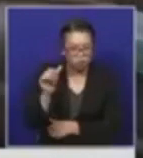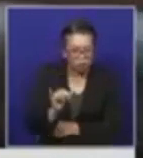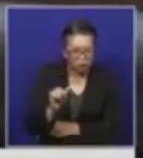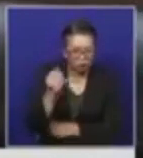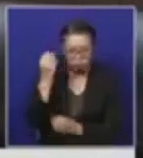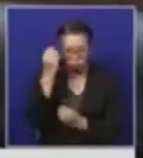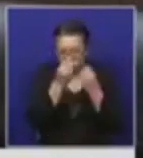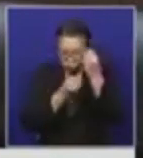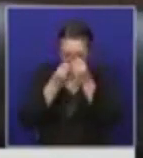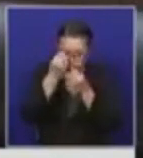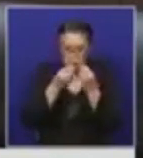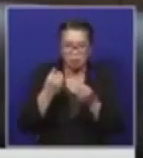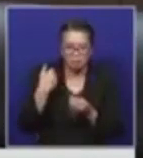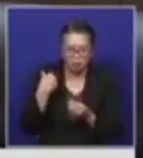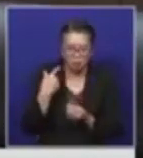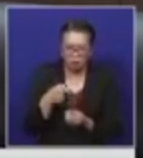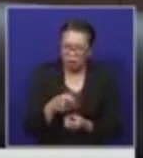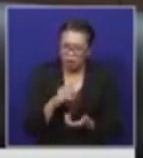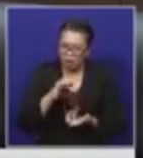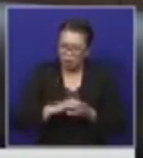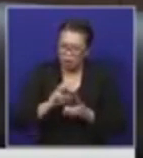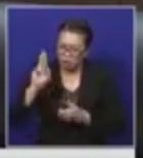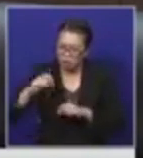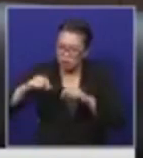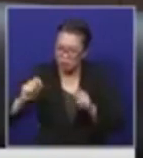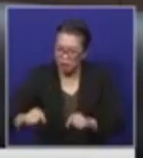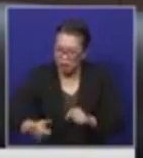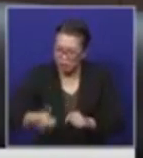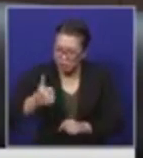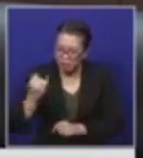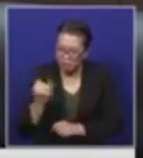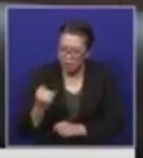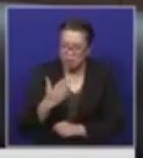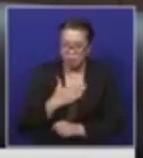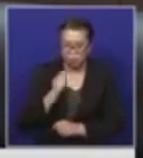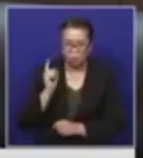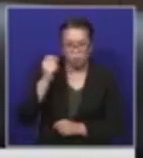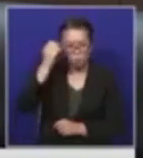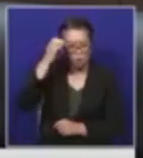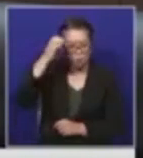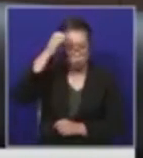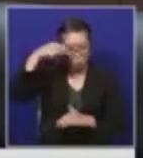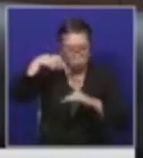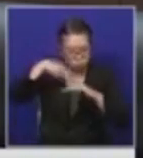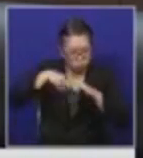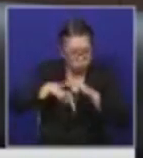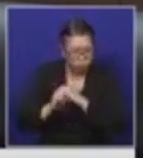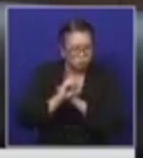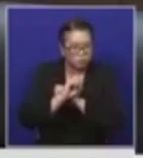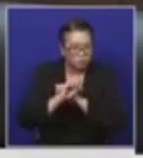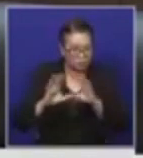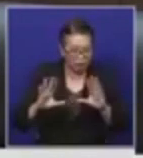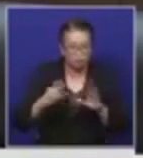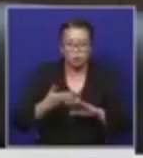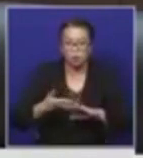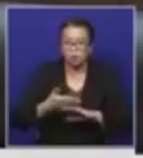ครับเพื่ออันนี้เป็นเรื่องสำคัญนะครับเราจำเป็นจะต้องมีความรู้ความเข้าใจอย่างลุ่มลึกแล้วก็ชัดแจ้งก่อนที่จะ